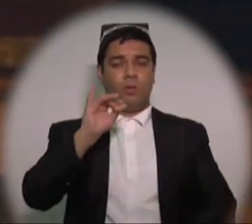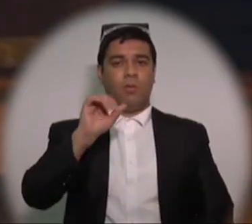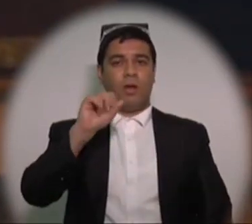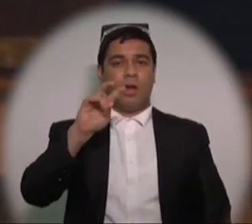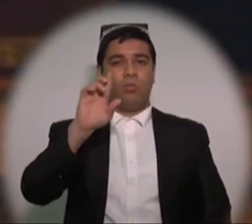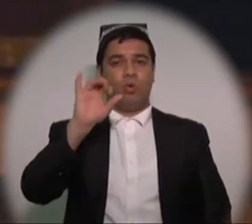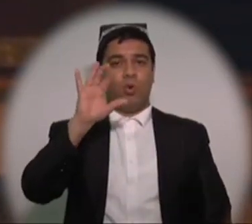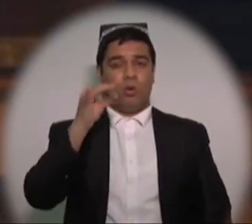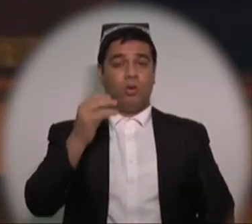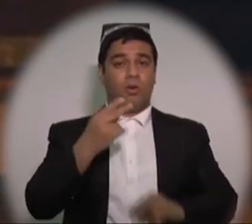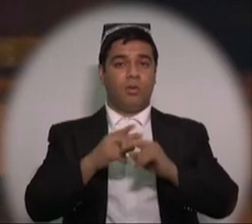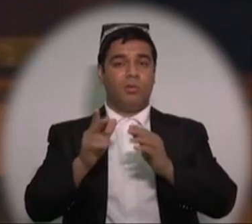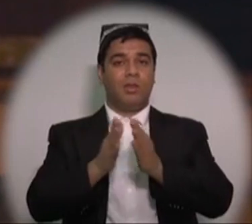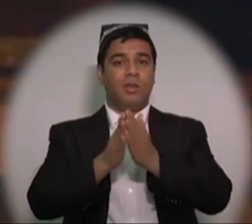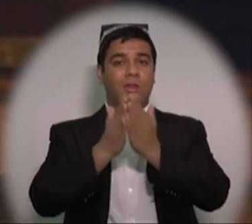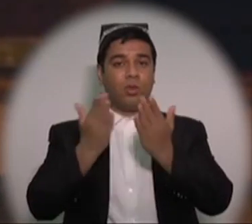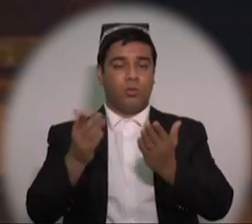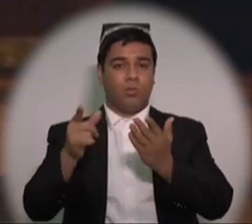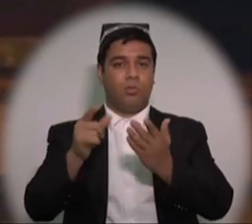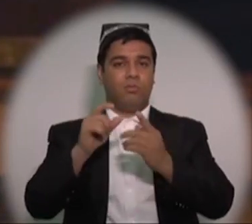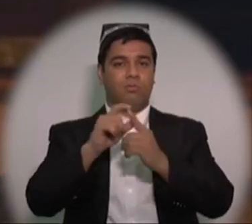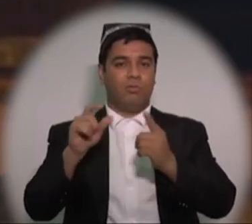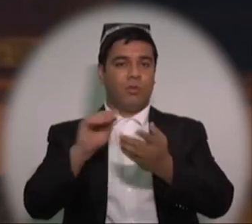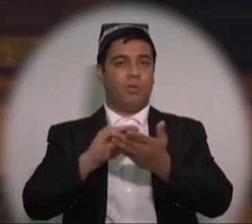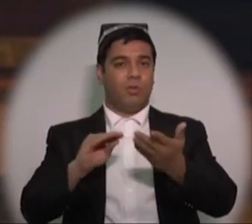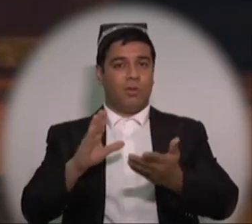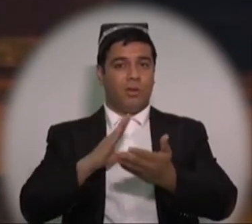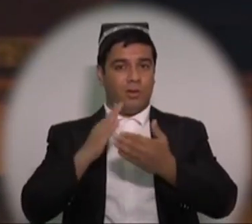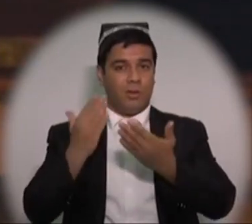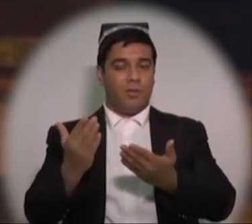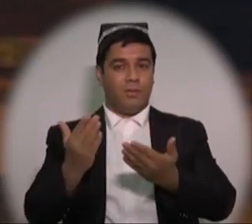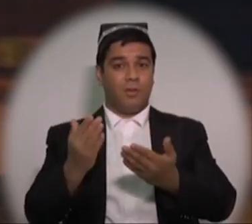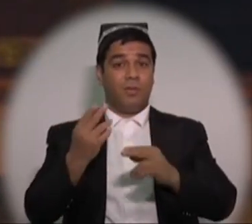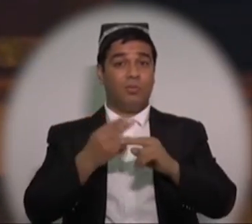o'zlarining Adabul Mufrad degan hadis kitoblarida keltirganlar.